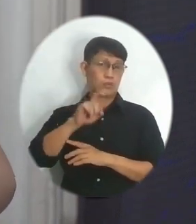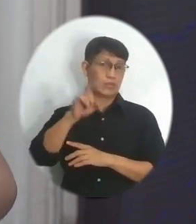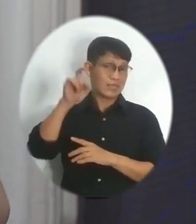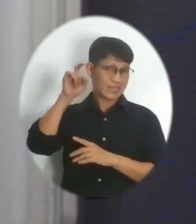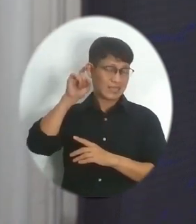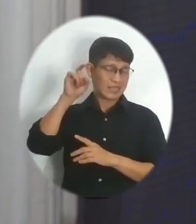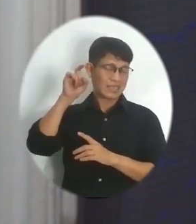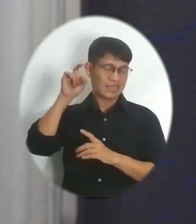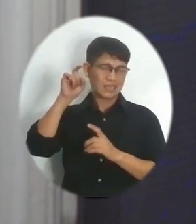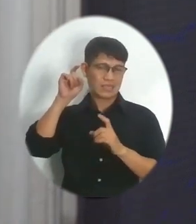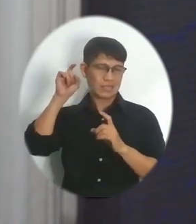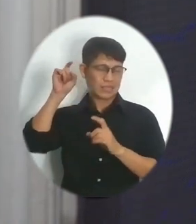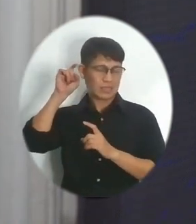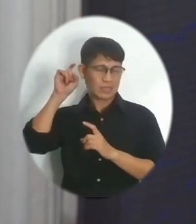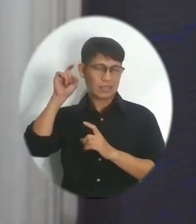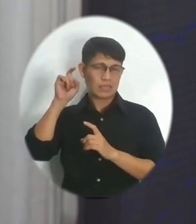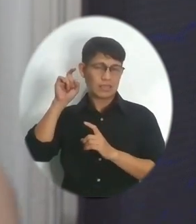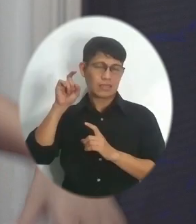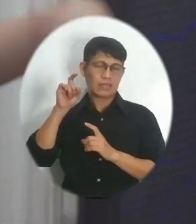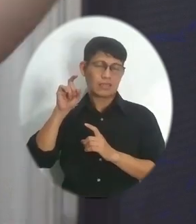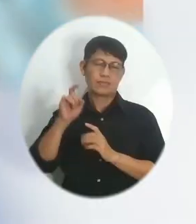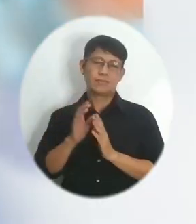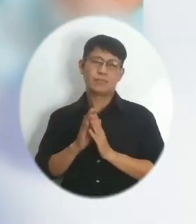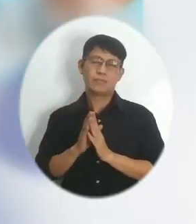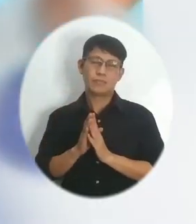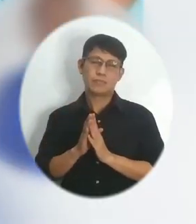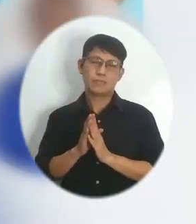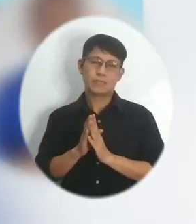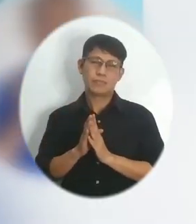Ilalagay na daw po sa kanya yung hearing aid niya.